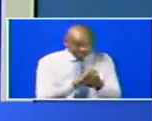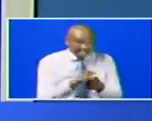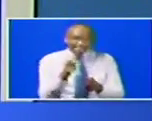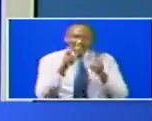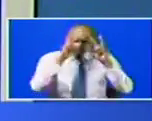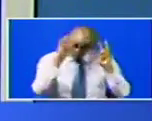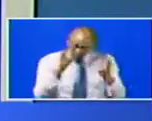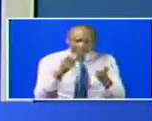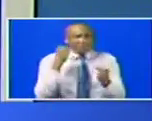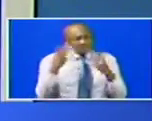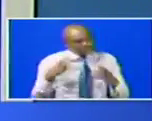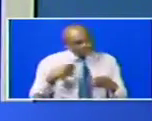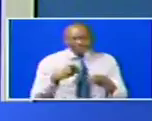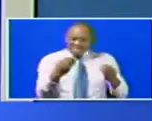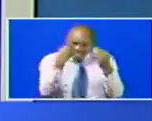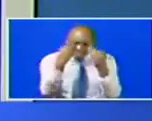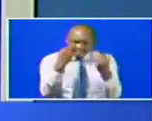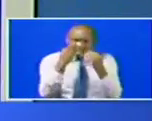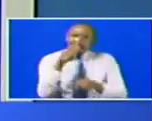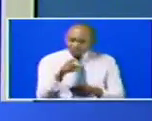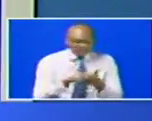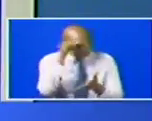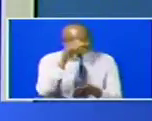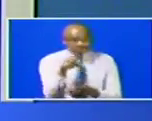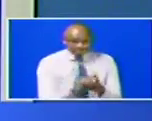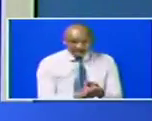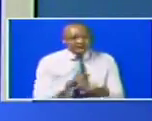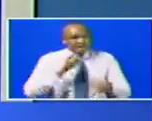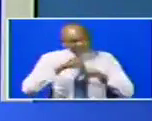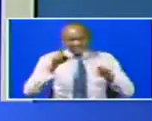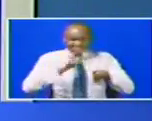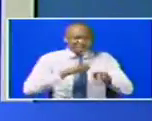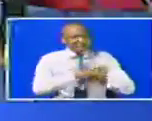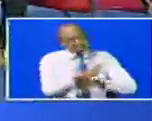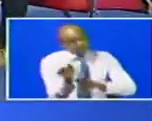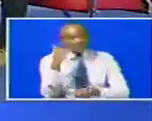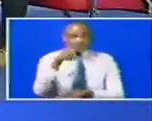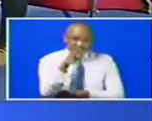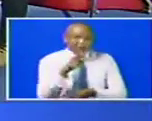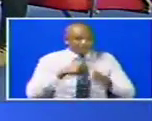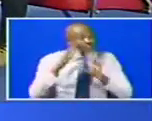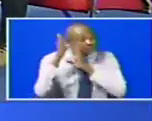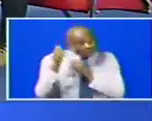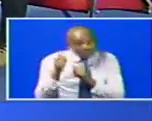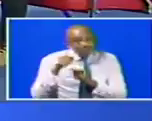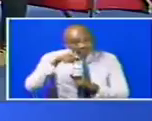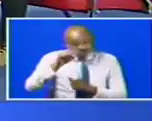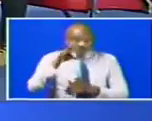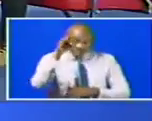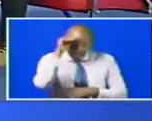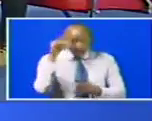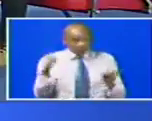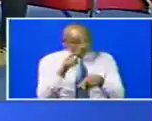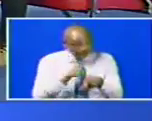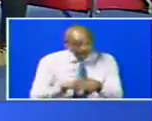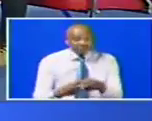naona wengi wanasema inatoa mafunzo mazuri. So muda umetupa kisogo kwa hivi sasa, tutakomea hapo, lakini natumai wamepata, japo kwa ufupi,